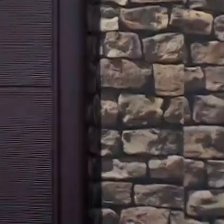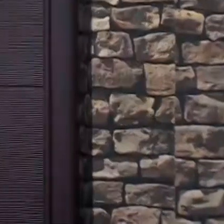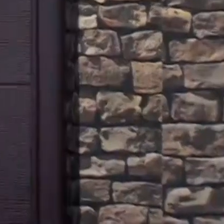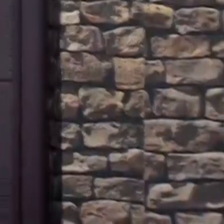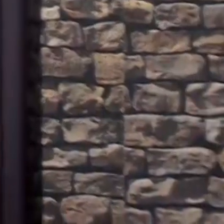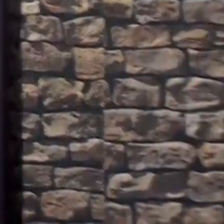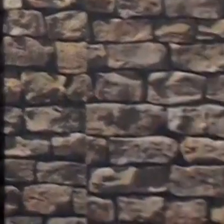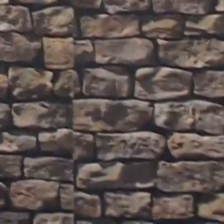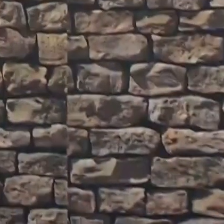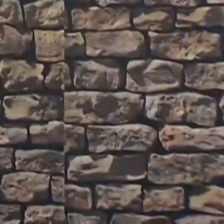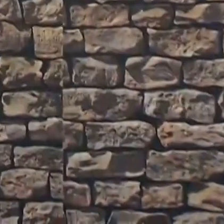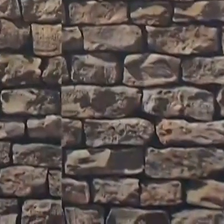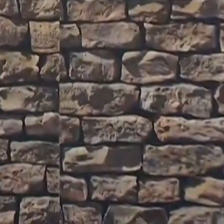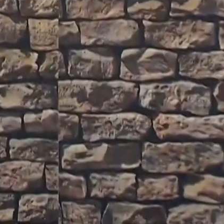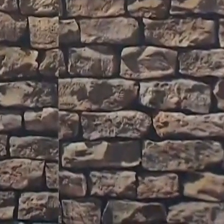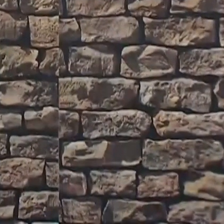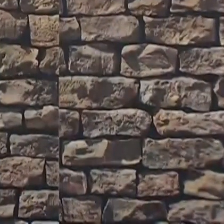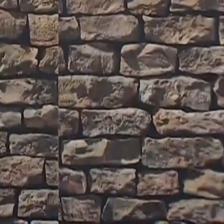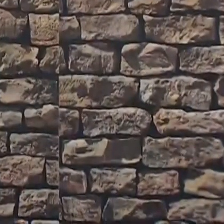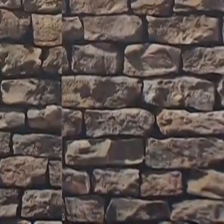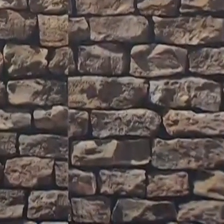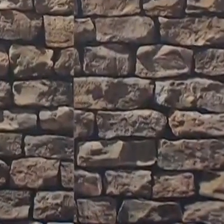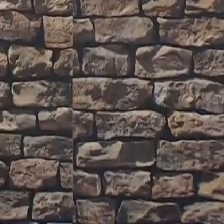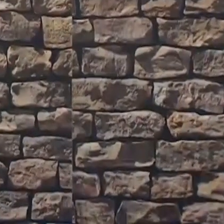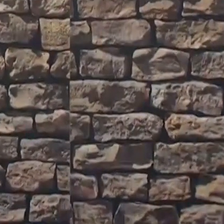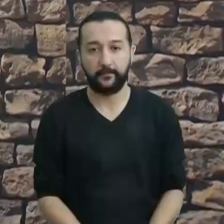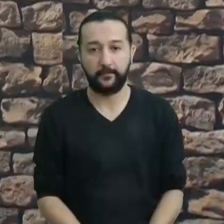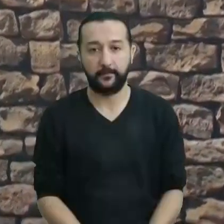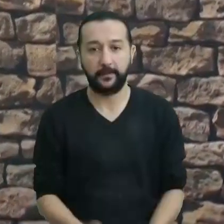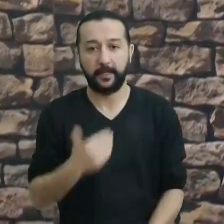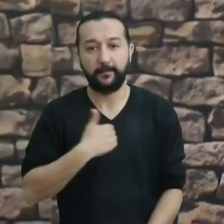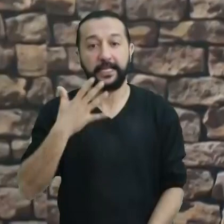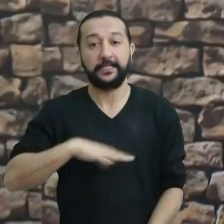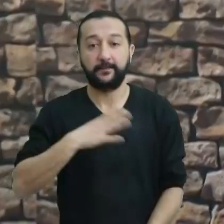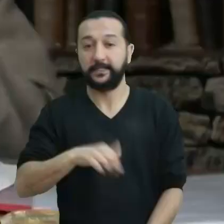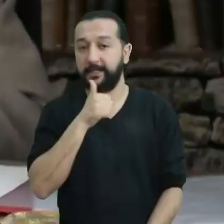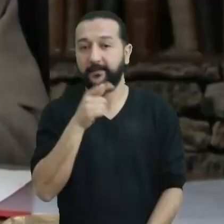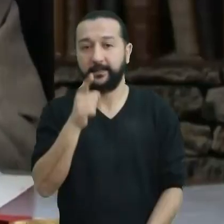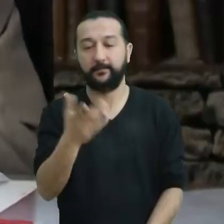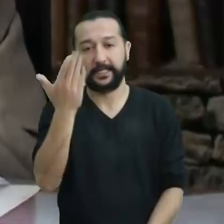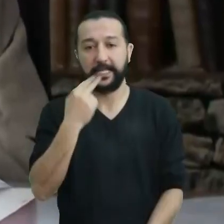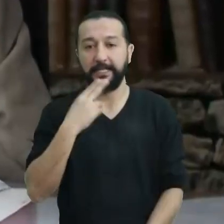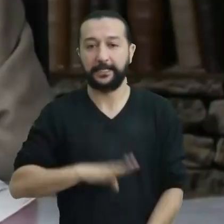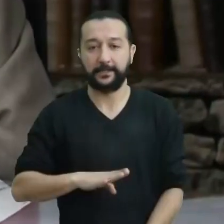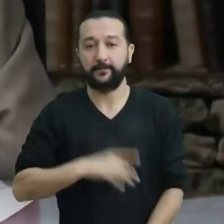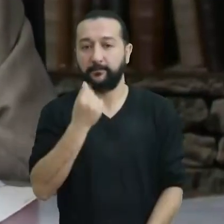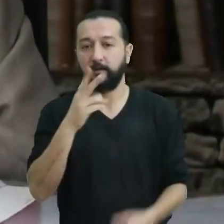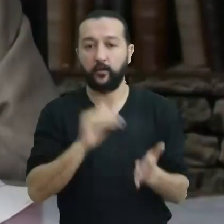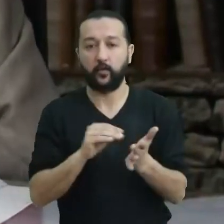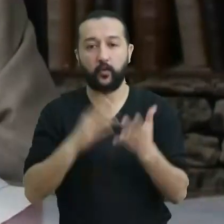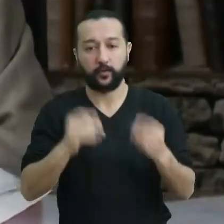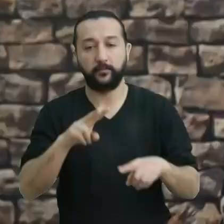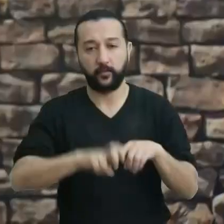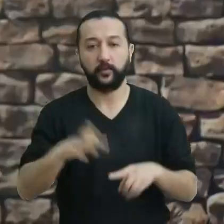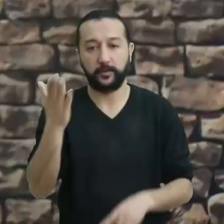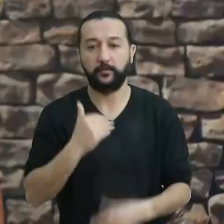bina. Cavidan asimetrik kesimli sarı elbisesiyle ofise girdi. Beni istemişsiniz efendim. Gel kızım, birkaç tane not aldıracağım da.